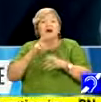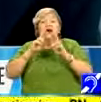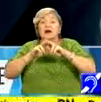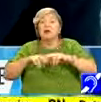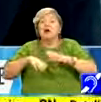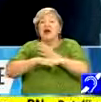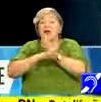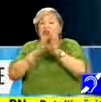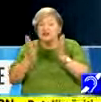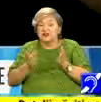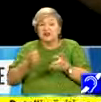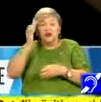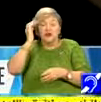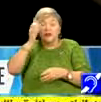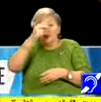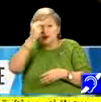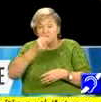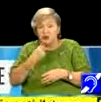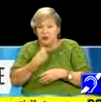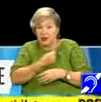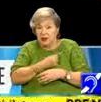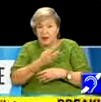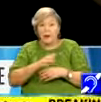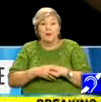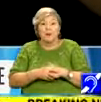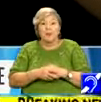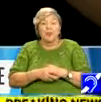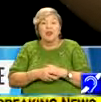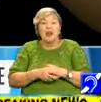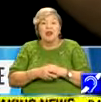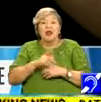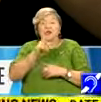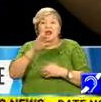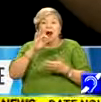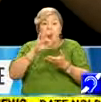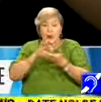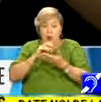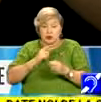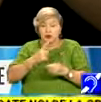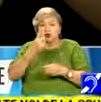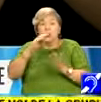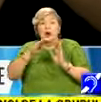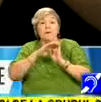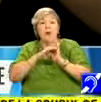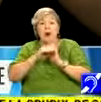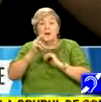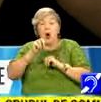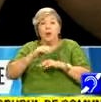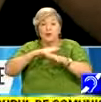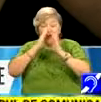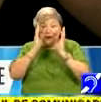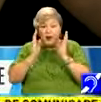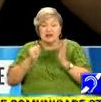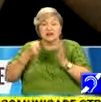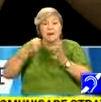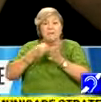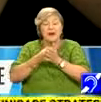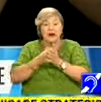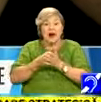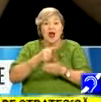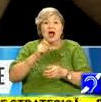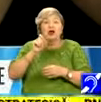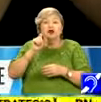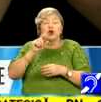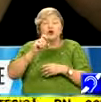un program prelungit. Ceea ce noi am propus este să avem un program de la 8 dimineața până la